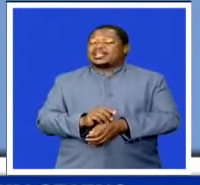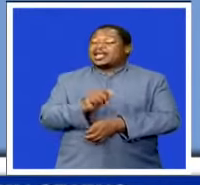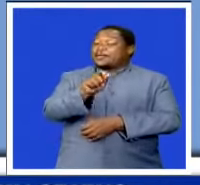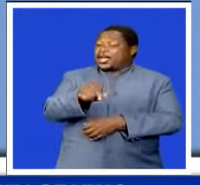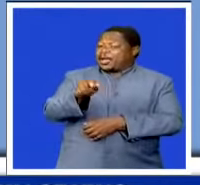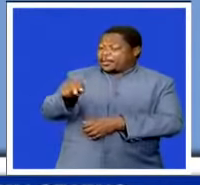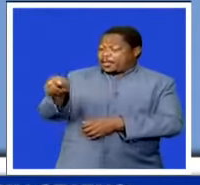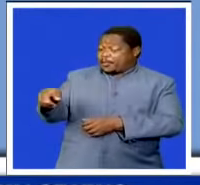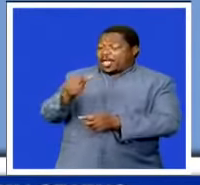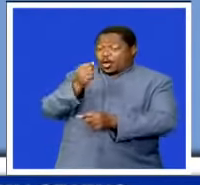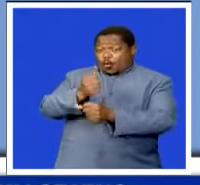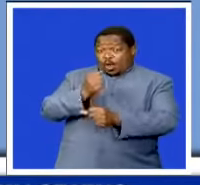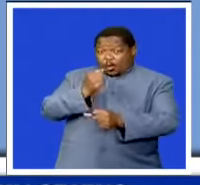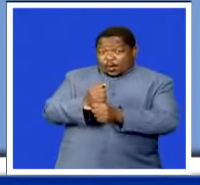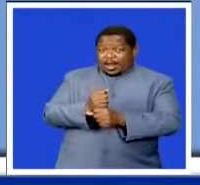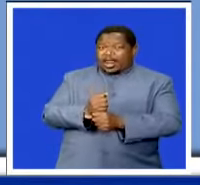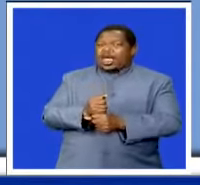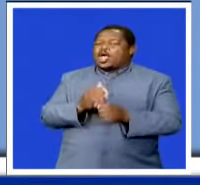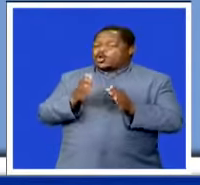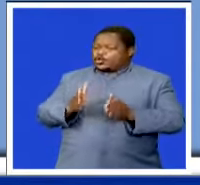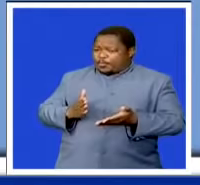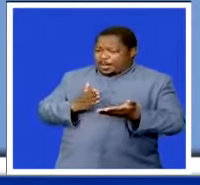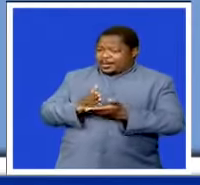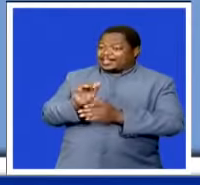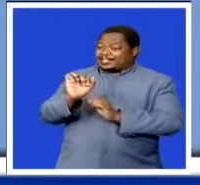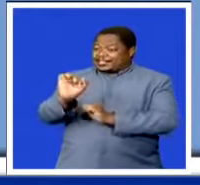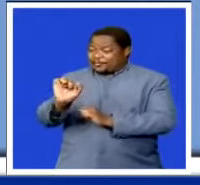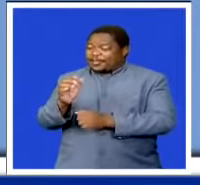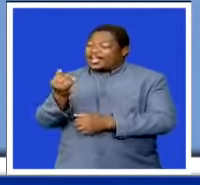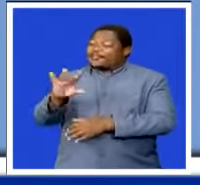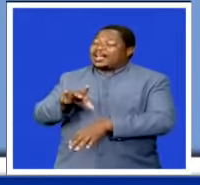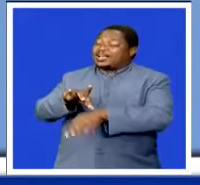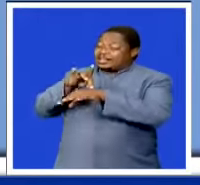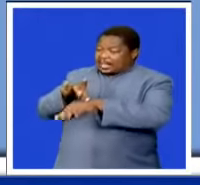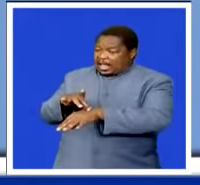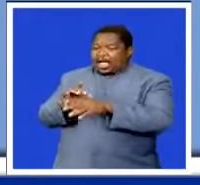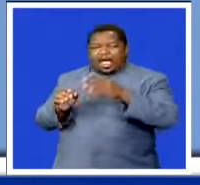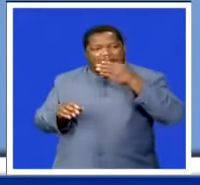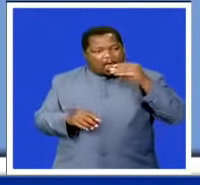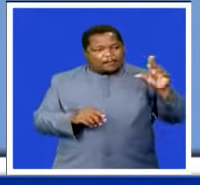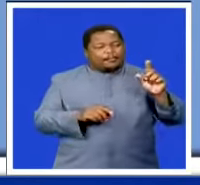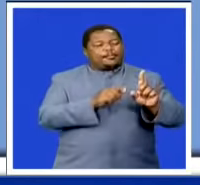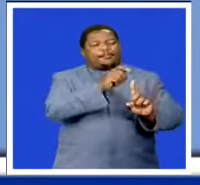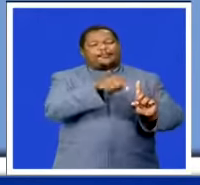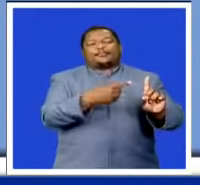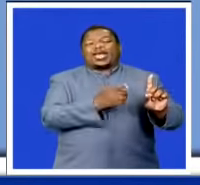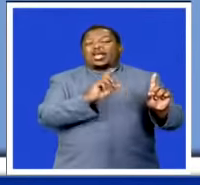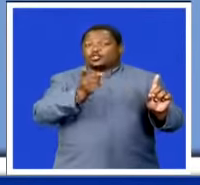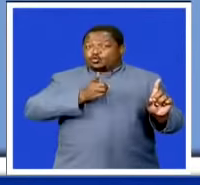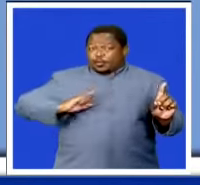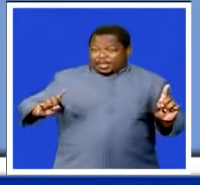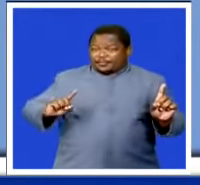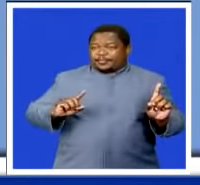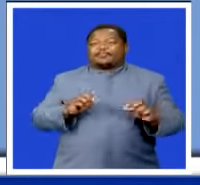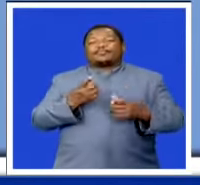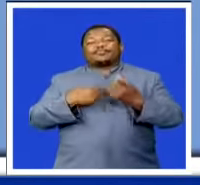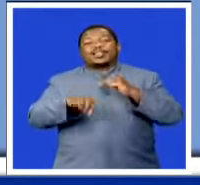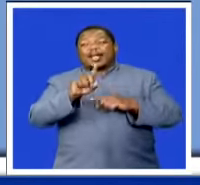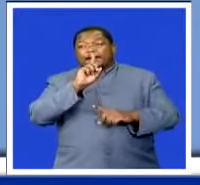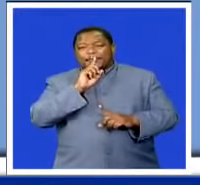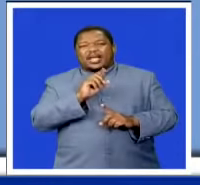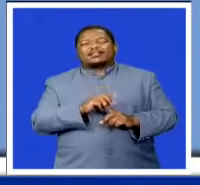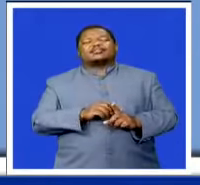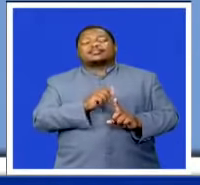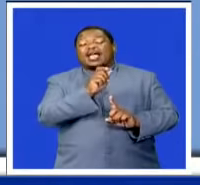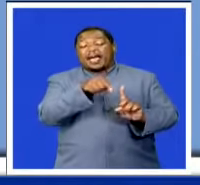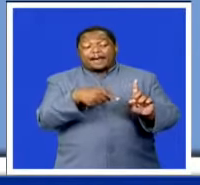libikele supervisor kuthi liyagula linani. Kodwa ngeke leyo